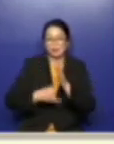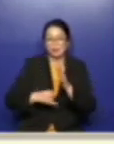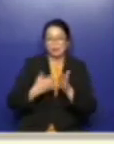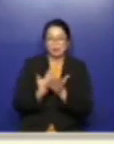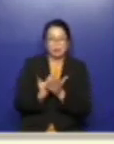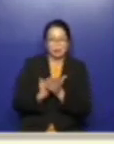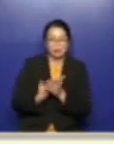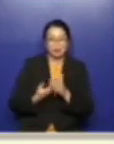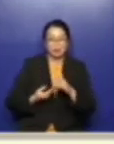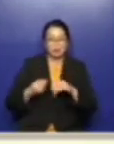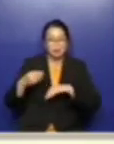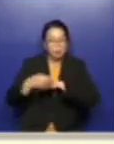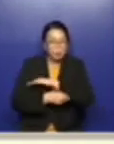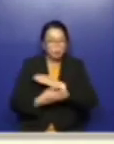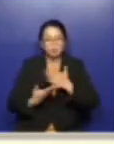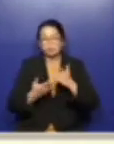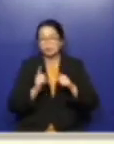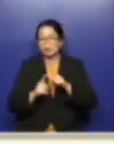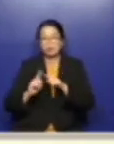เนี่ย